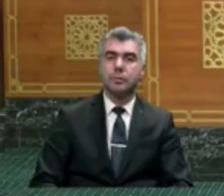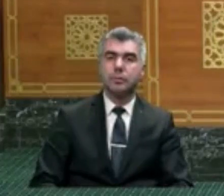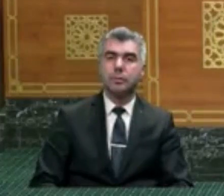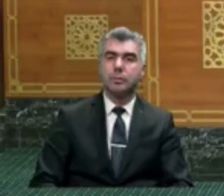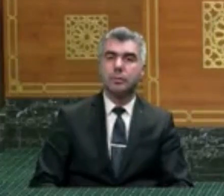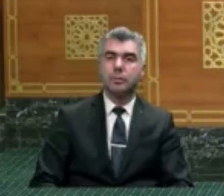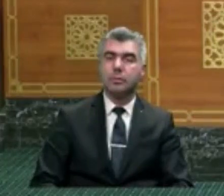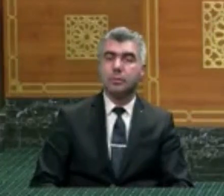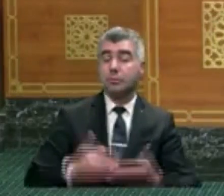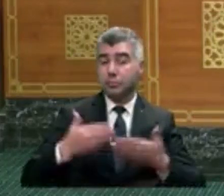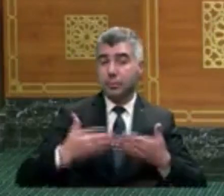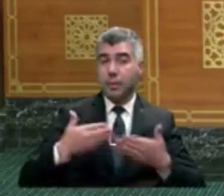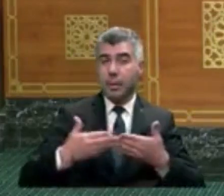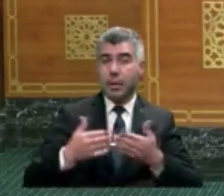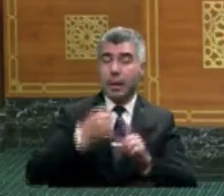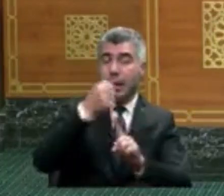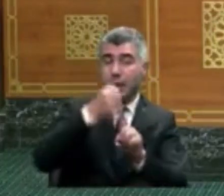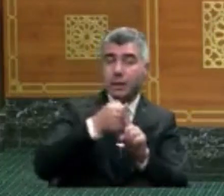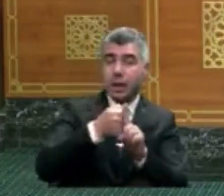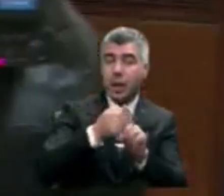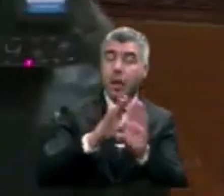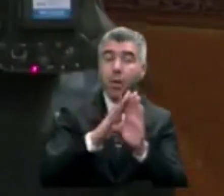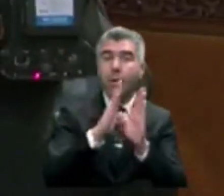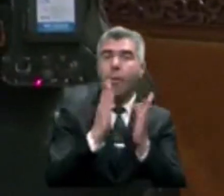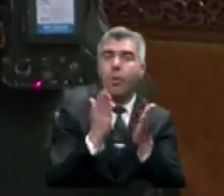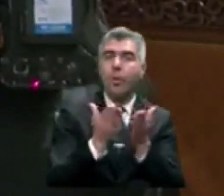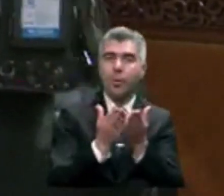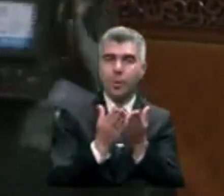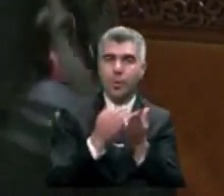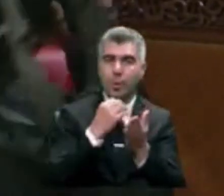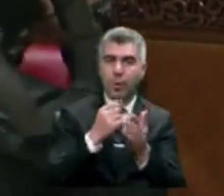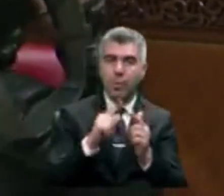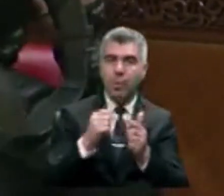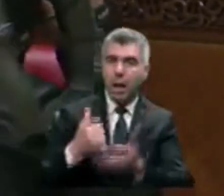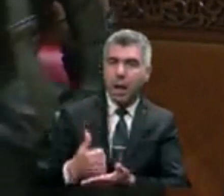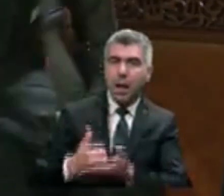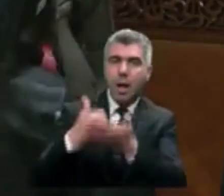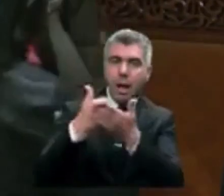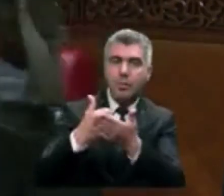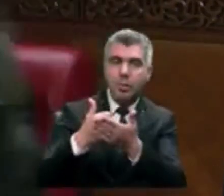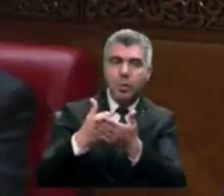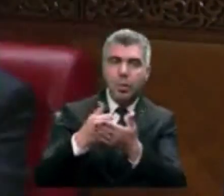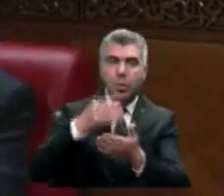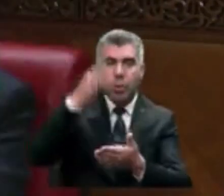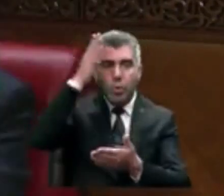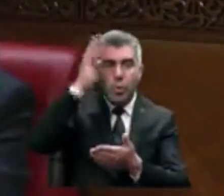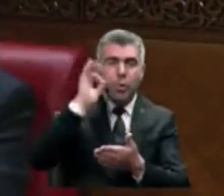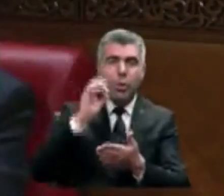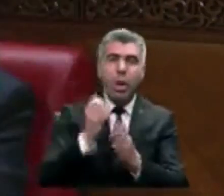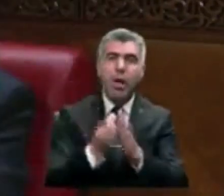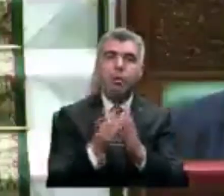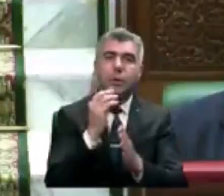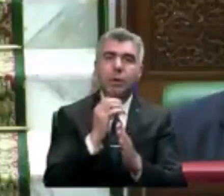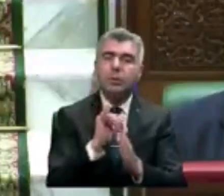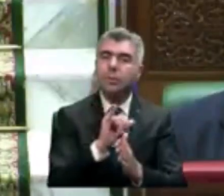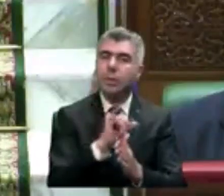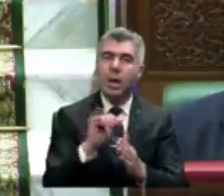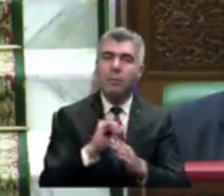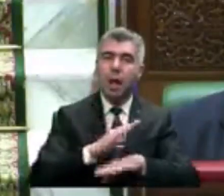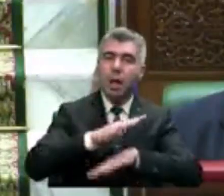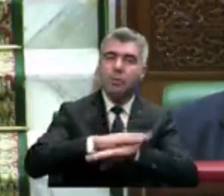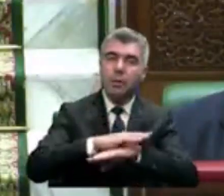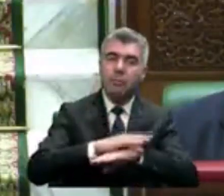هذا الاصلاح شمولي ماشي جنا وقنا غ نعطي الدكتوراه جديده بدلنا دفت الضوابط من